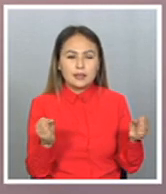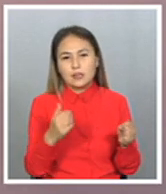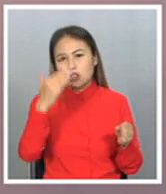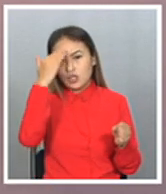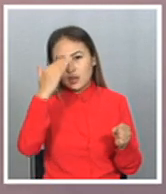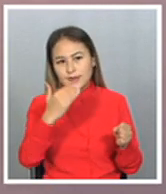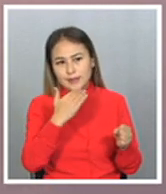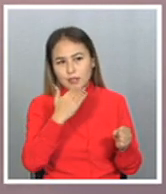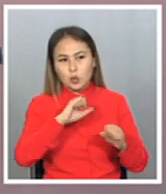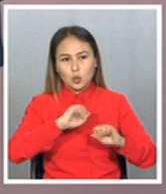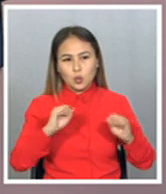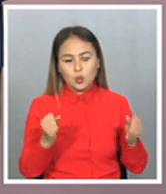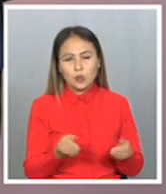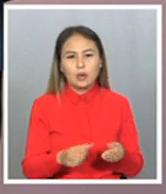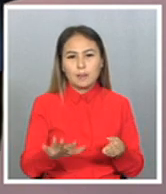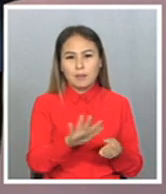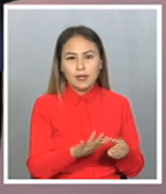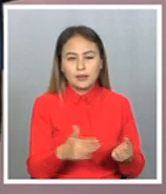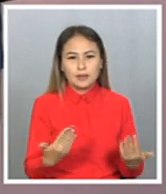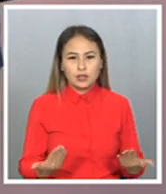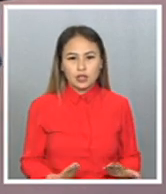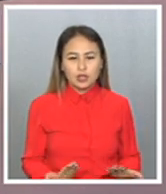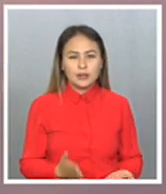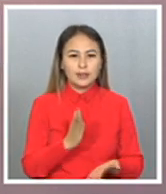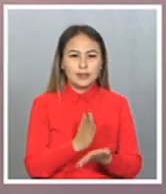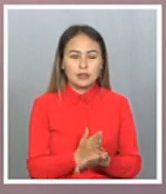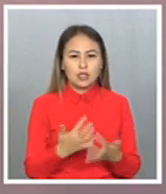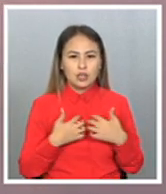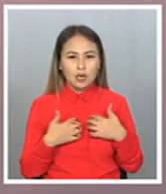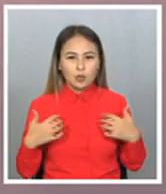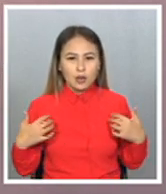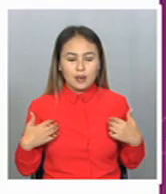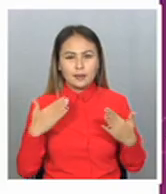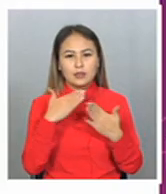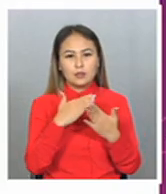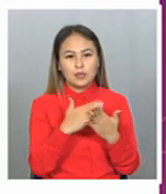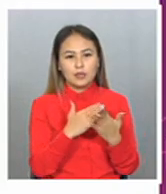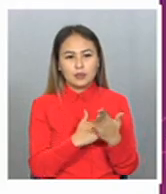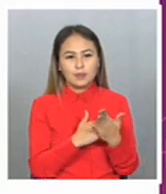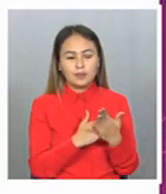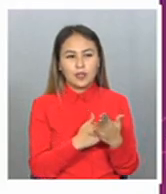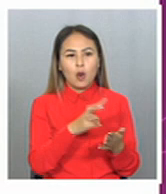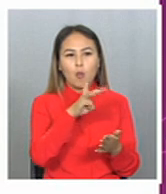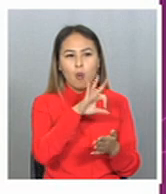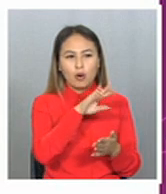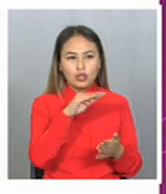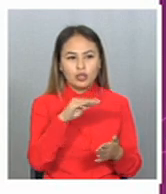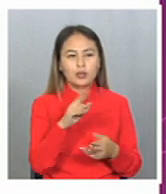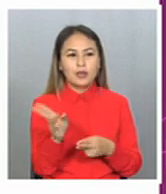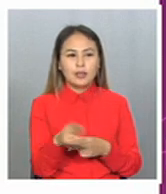жазы, суық аймақта тіршілік ететін жануарлардың қоректік тізбегі. Морж бен